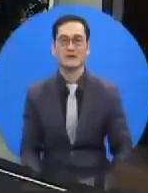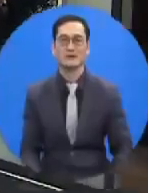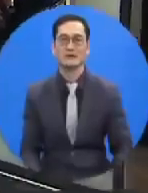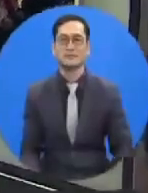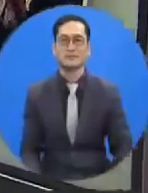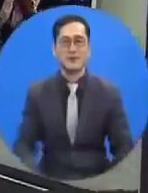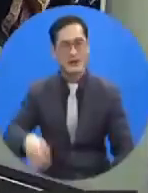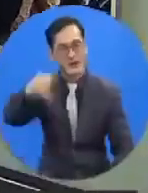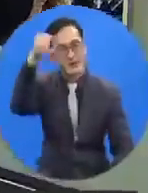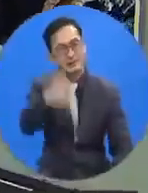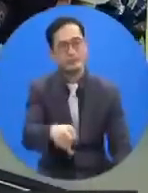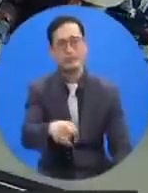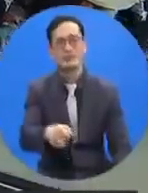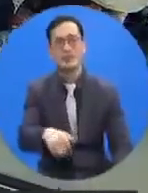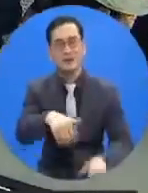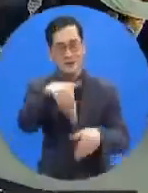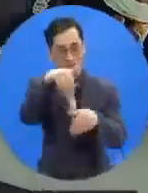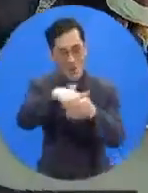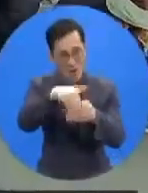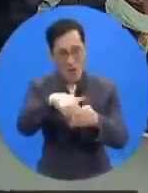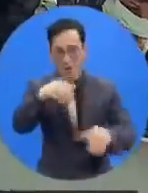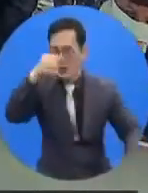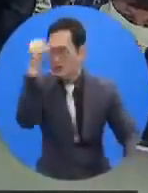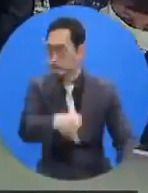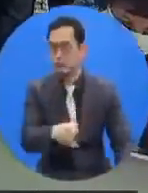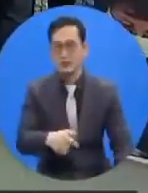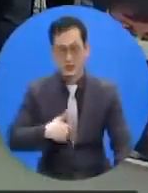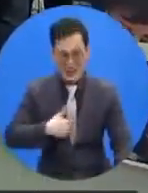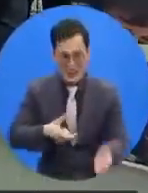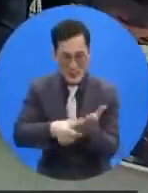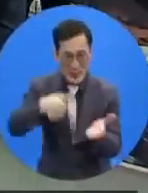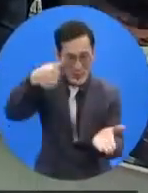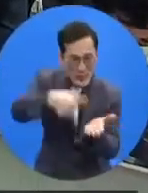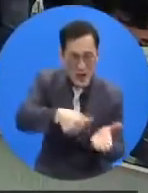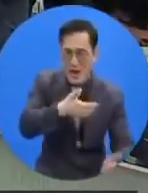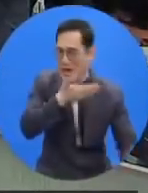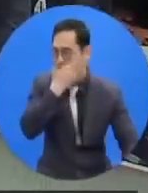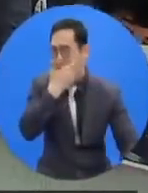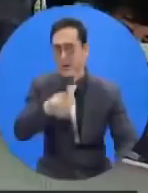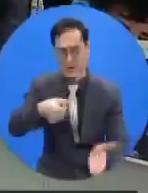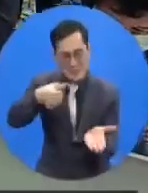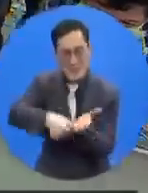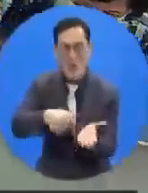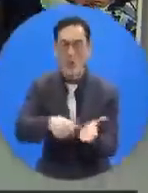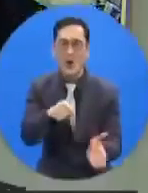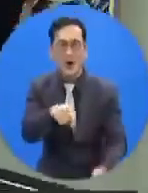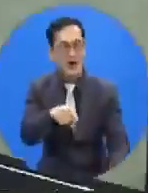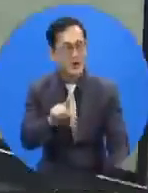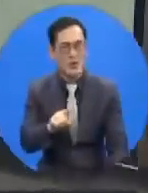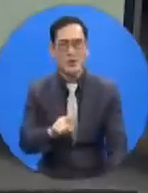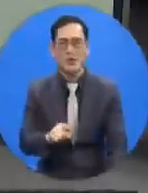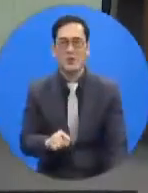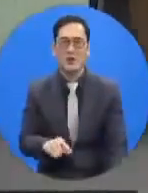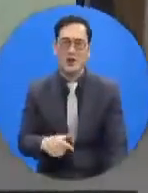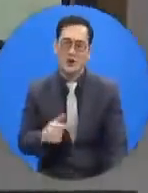아깝다라고 한국일보는 절망을 하고 있습니다. 내 표가 아깝다라는 겁니다. 다음 신문입니다. 이번엔 중앙일보입니다.